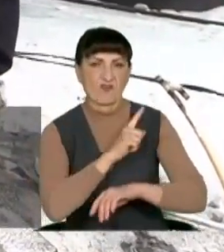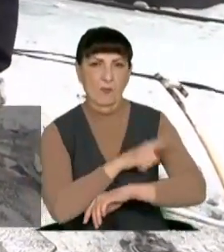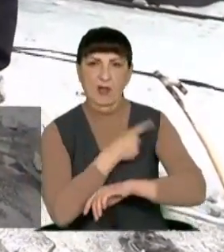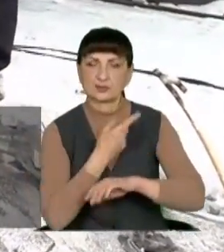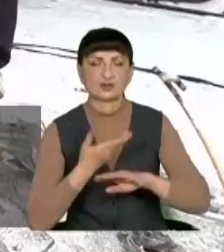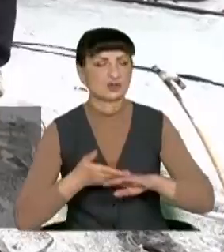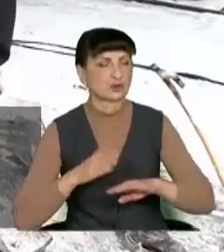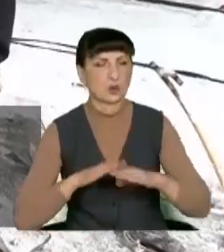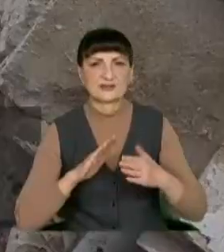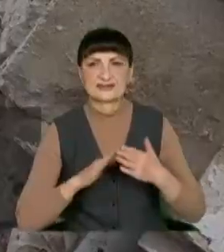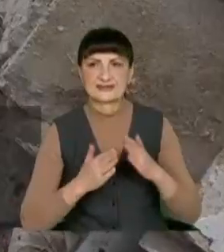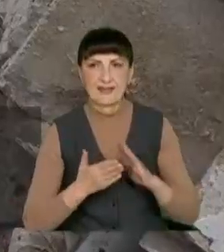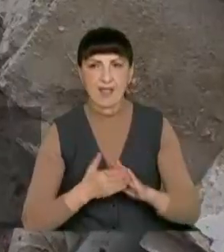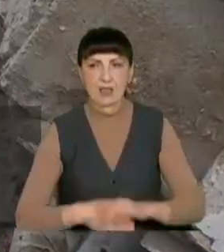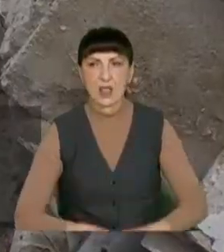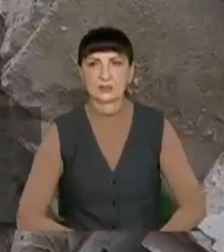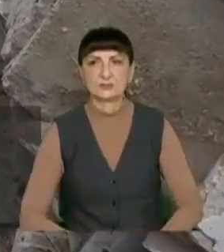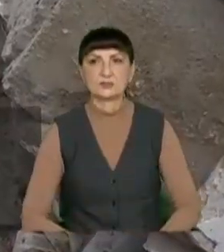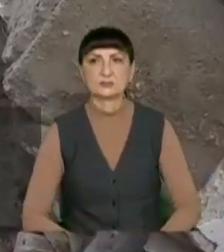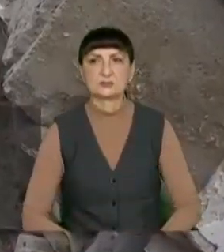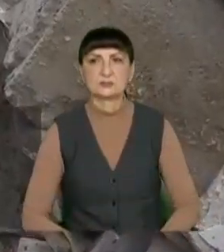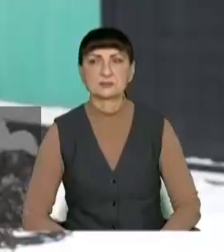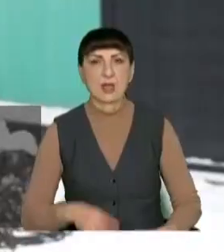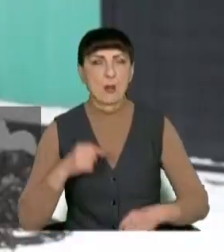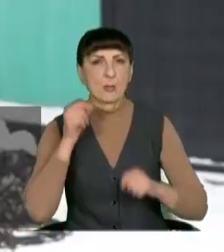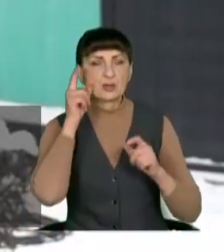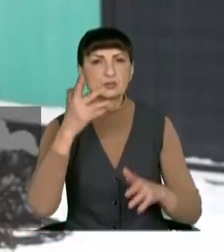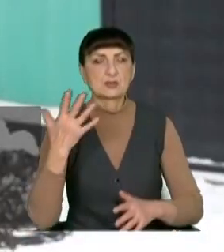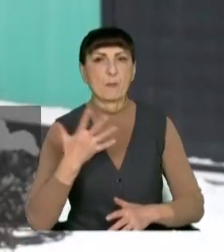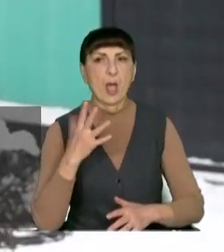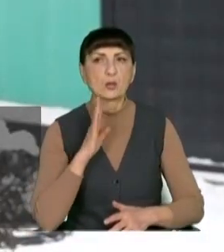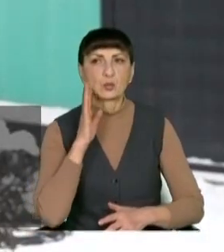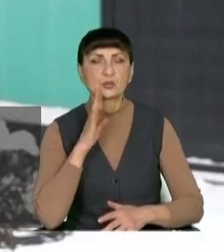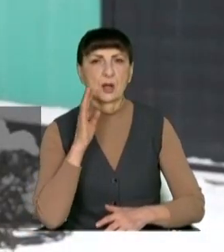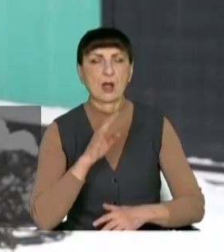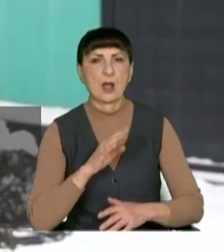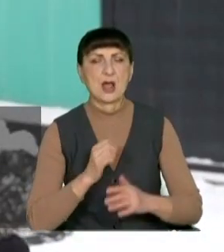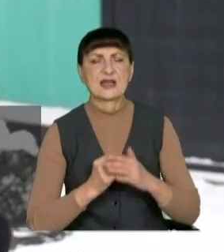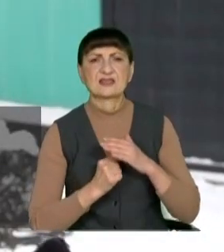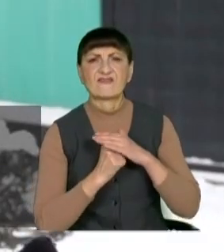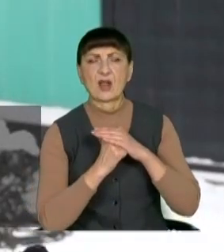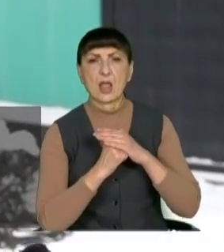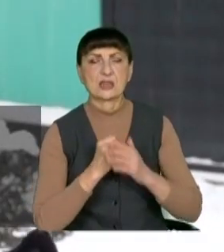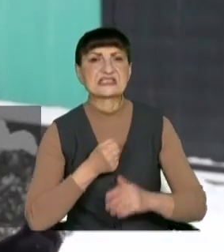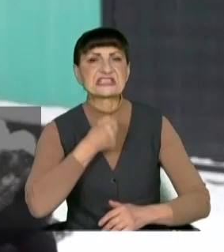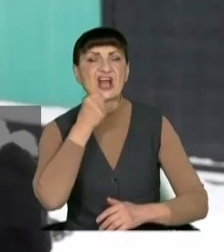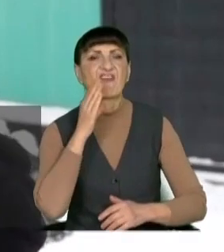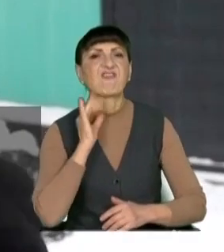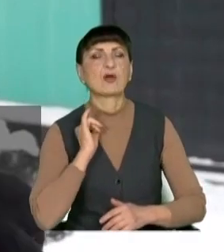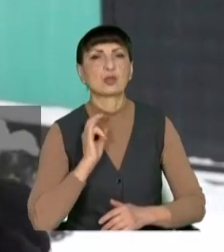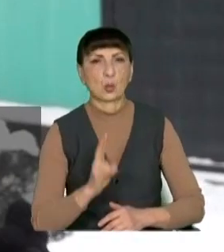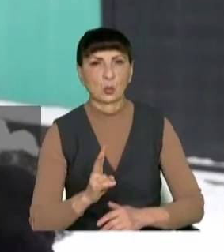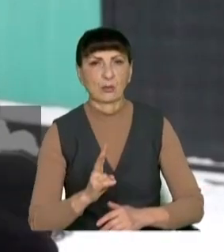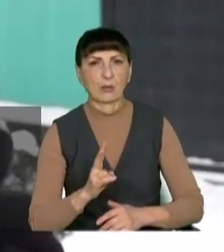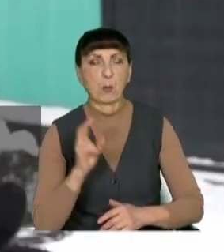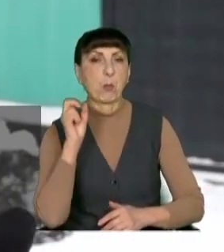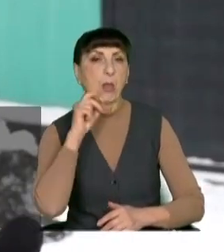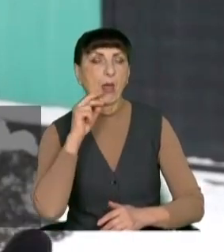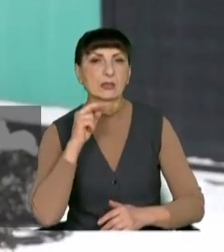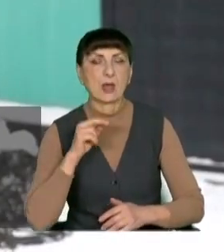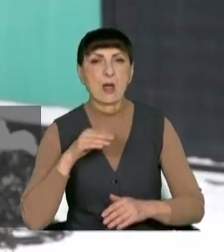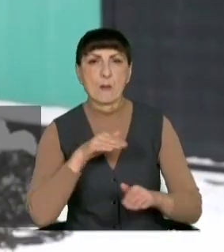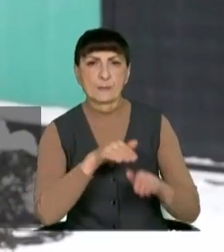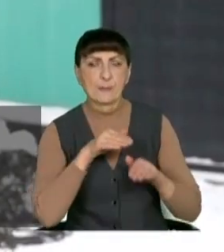крайне тяжелом состоянии. Случился 5 утра. Сильное давление пошло. Старший внук, получается, племянник будет